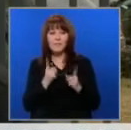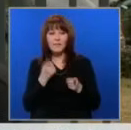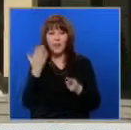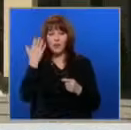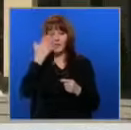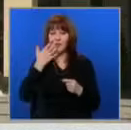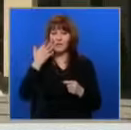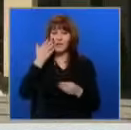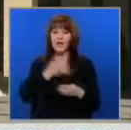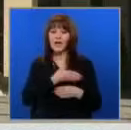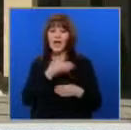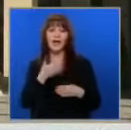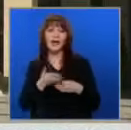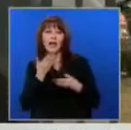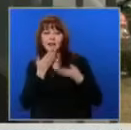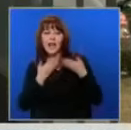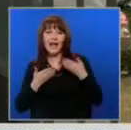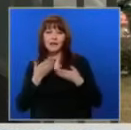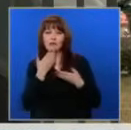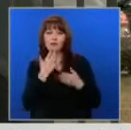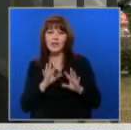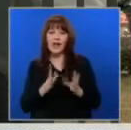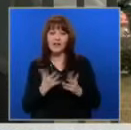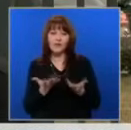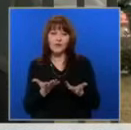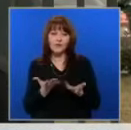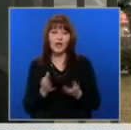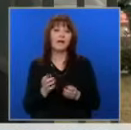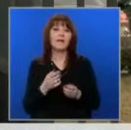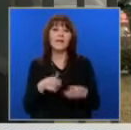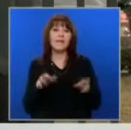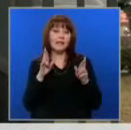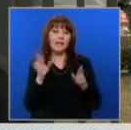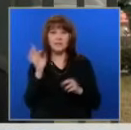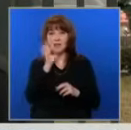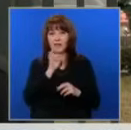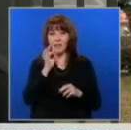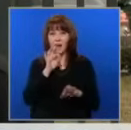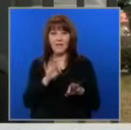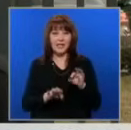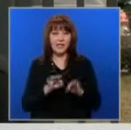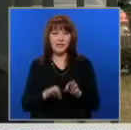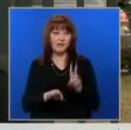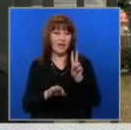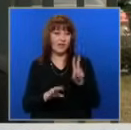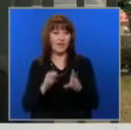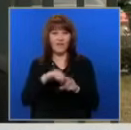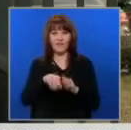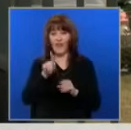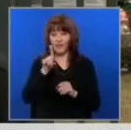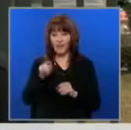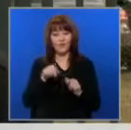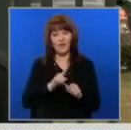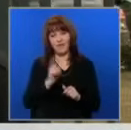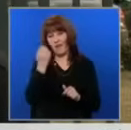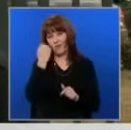бъде, за да кажа и какво ще следва. На първо място се надявам да няма избори 2-1, защото това не е добрата перспектива за